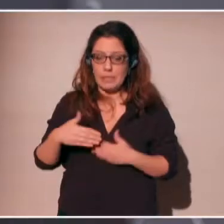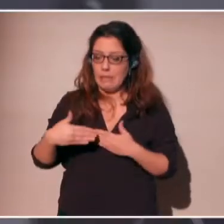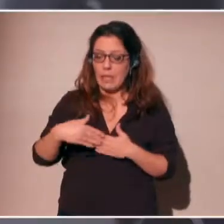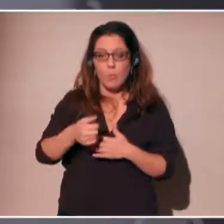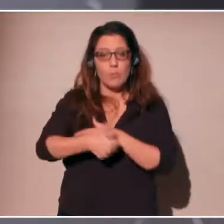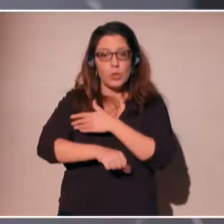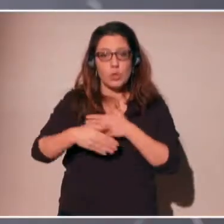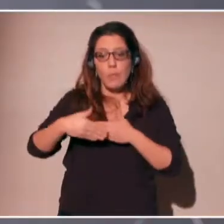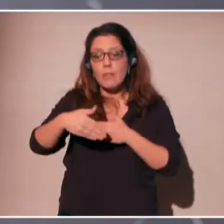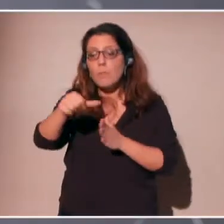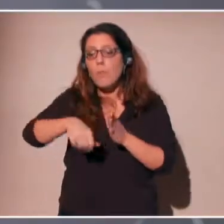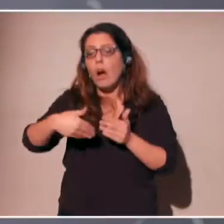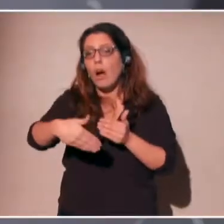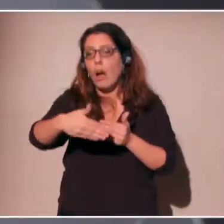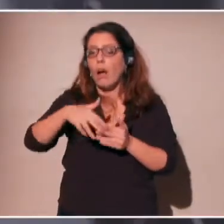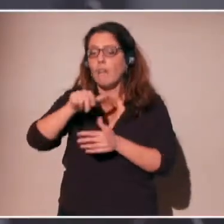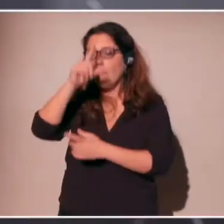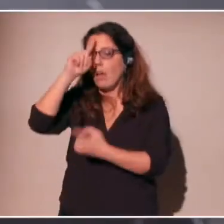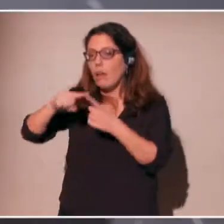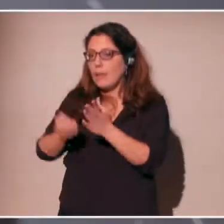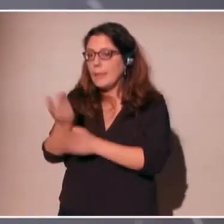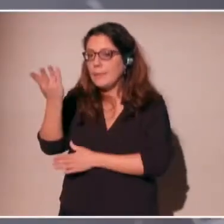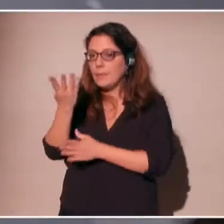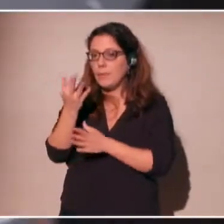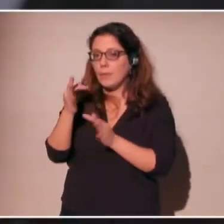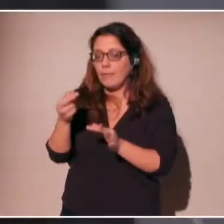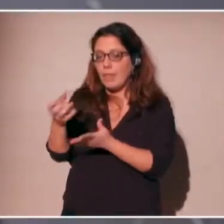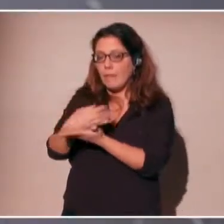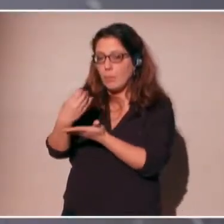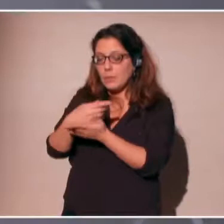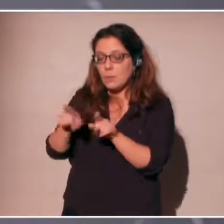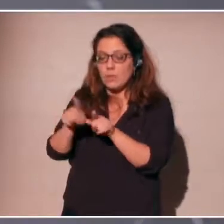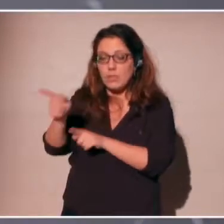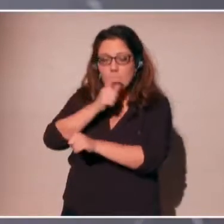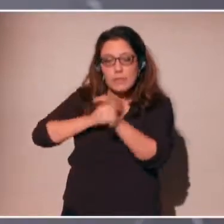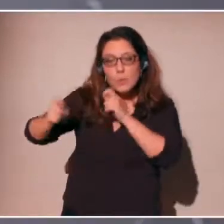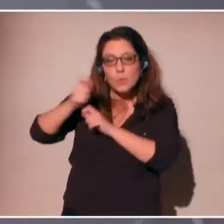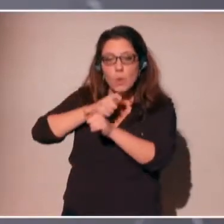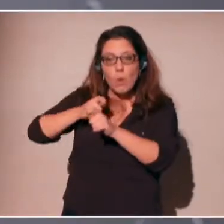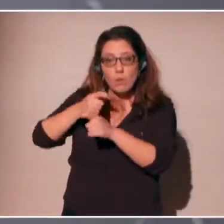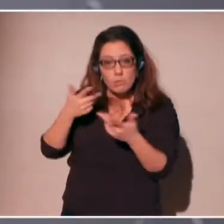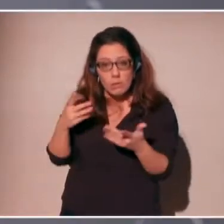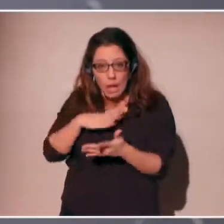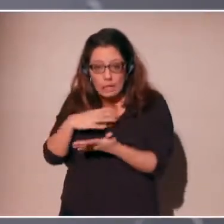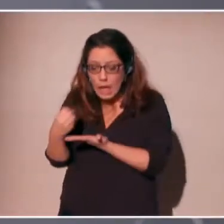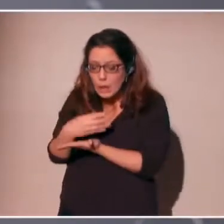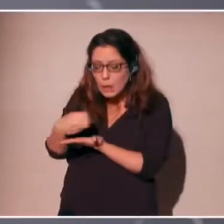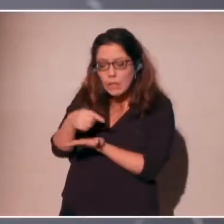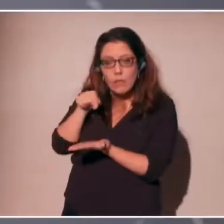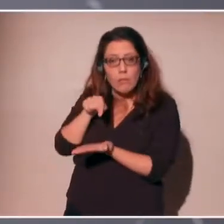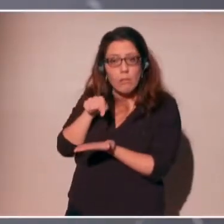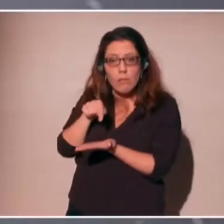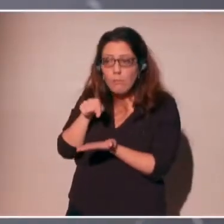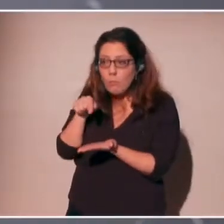mois, ce sera un nouveau sujet, ce sera une nouvelle discussion. Est-ce qu'il existe des jeux de données dont on devrait se